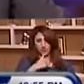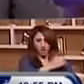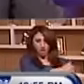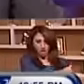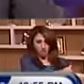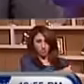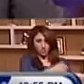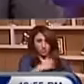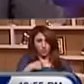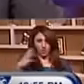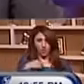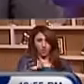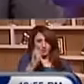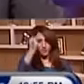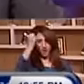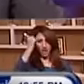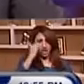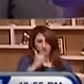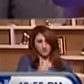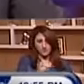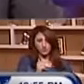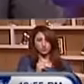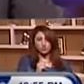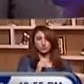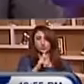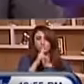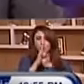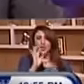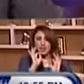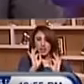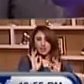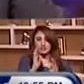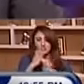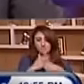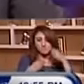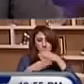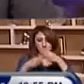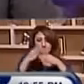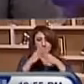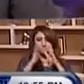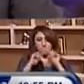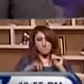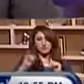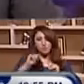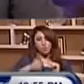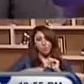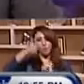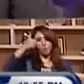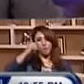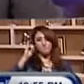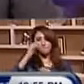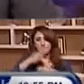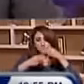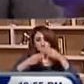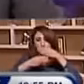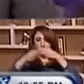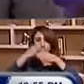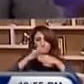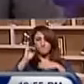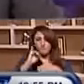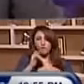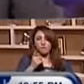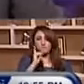فيها، اطلق يعني اطلقنا مبادره لبناء مصر مع كذا مؤسسه وكذا كليه تانية. يجي معد